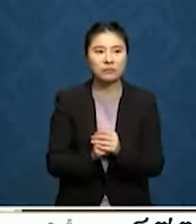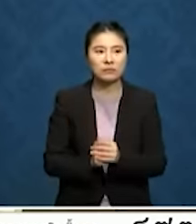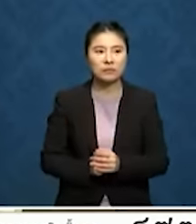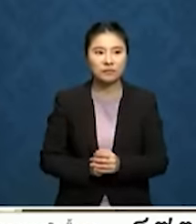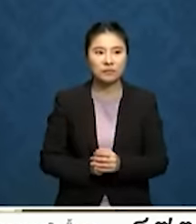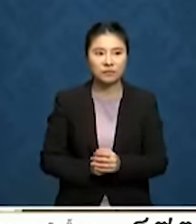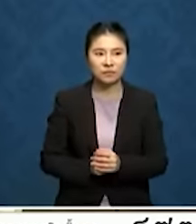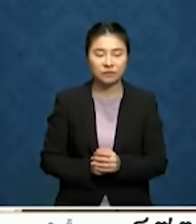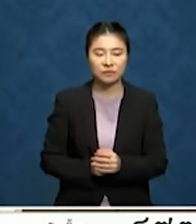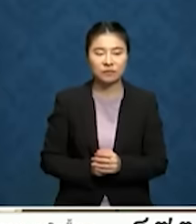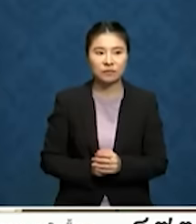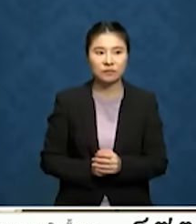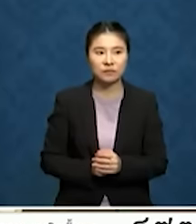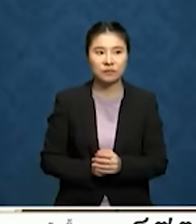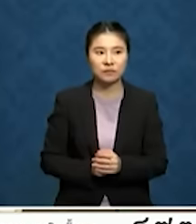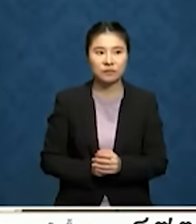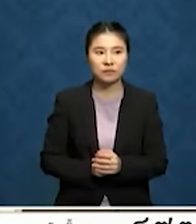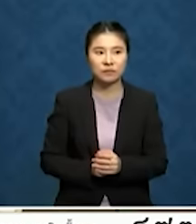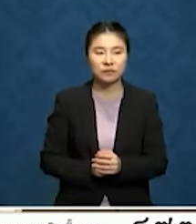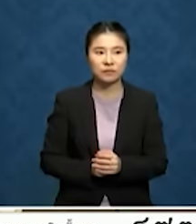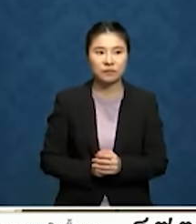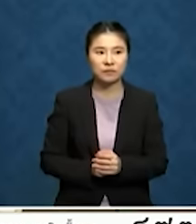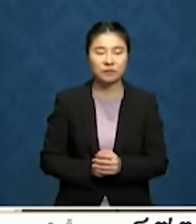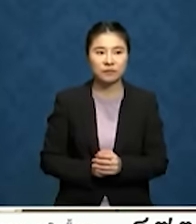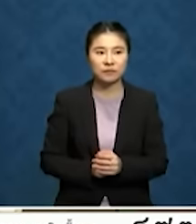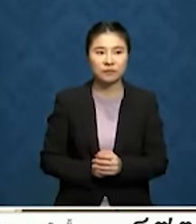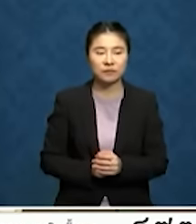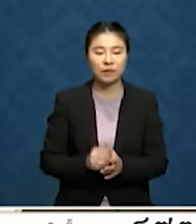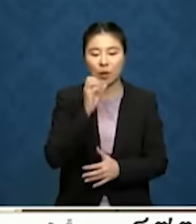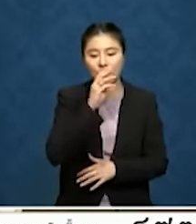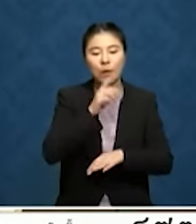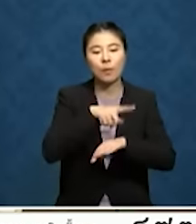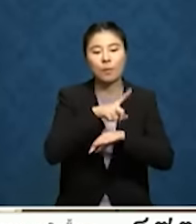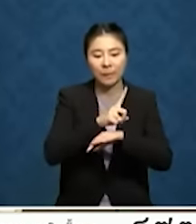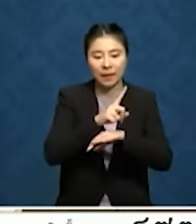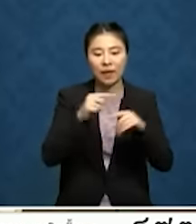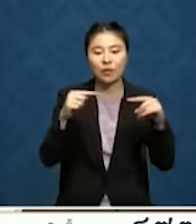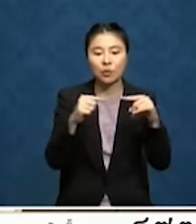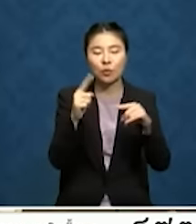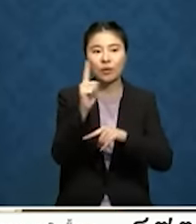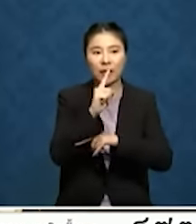ที่ต้องหลุดพ้นจากตำแหน่งไปต้องขอกราบเรียนท่านประธานว่า